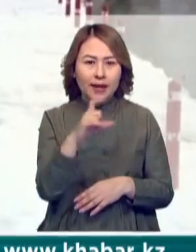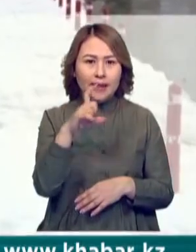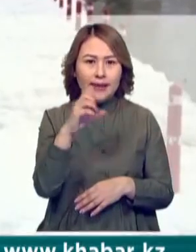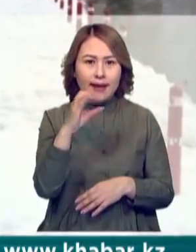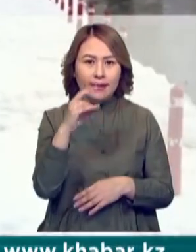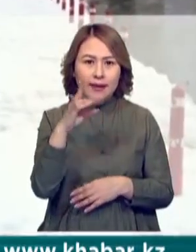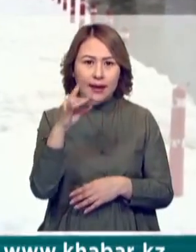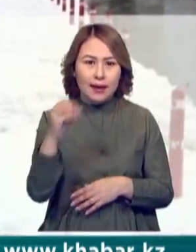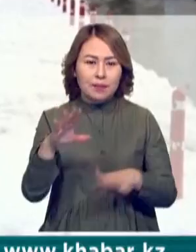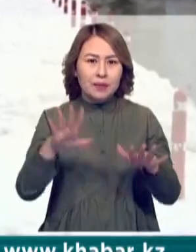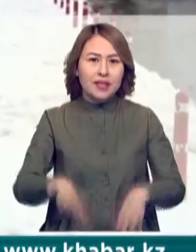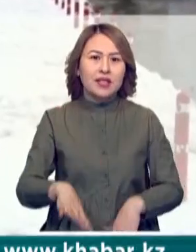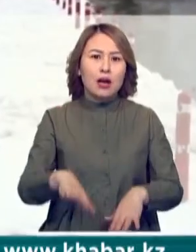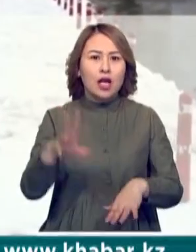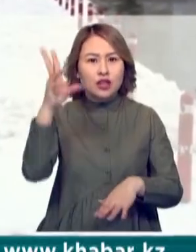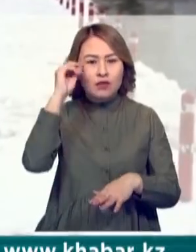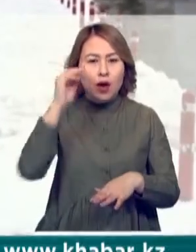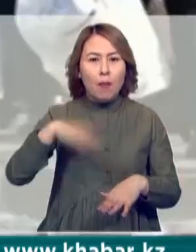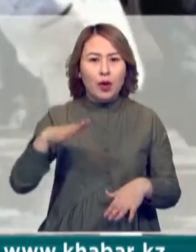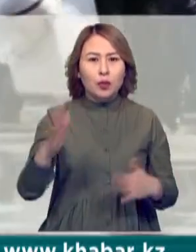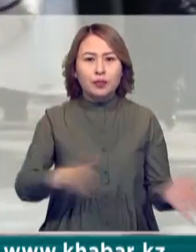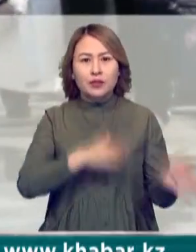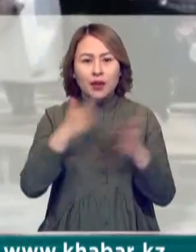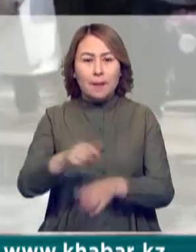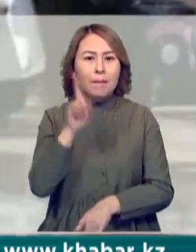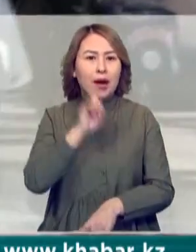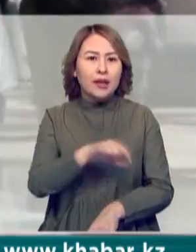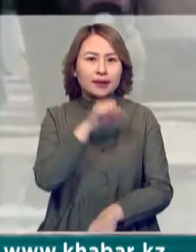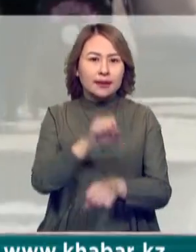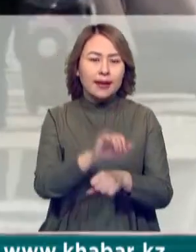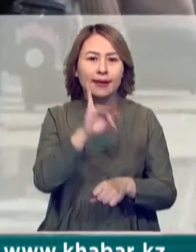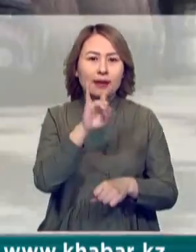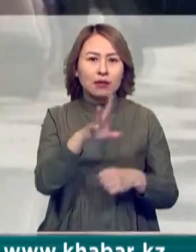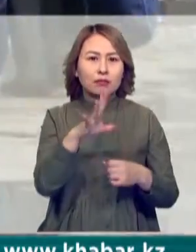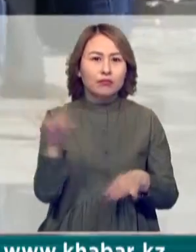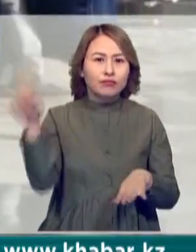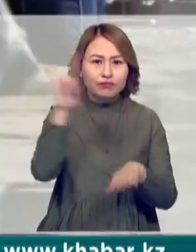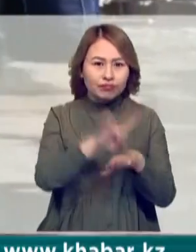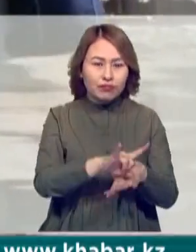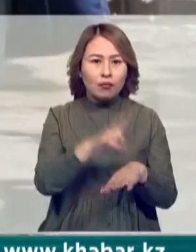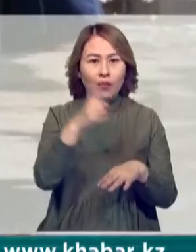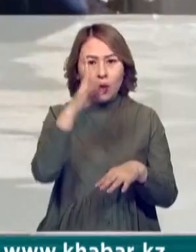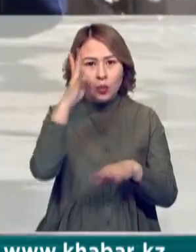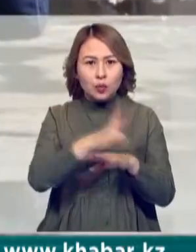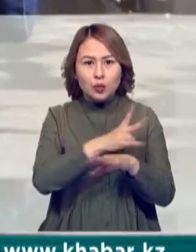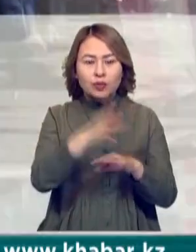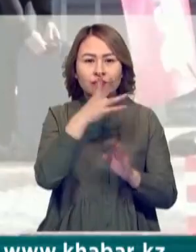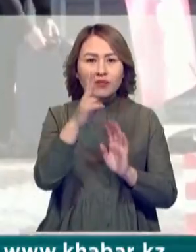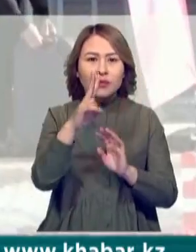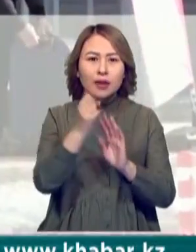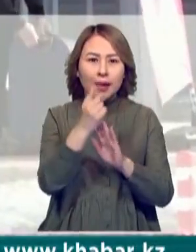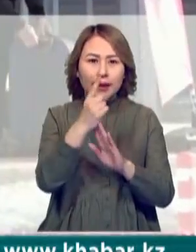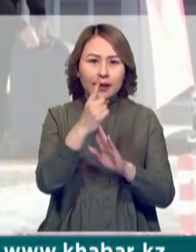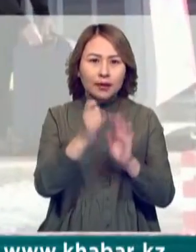Эсендерге өткізу бекеттері белгісіз мерзімге дейін өз жұмысын тоқтатты. Сондай-ақ Ираннан келетін ұшақ рейстері түнгі 23:00-ден